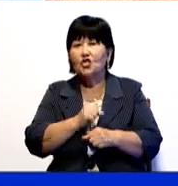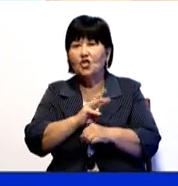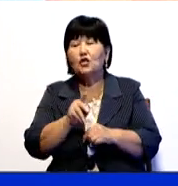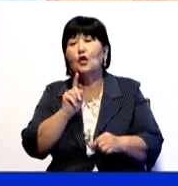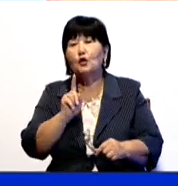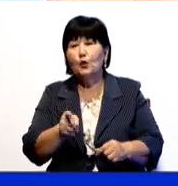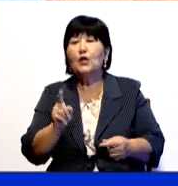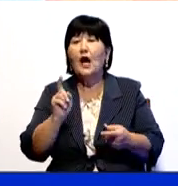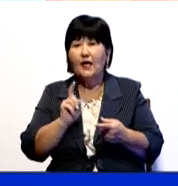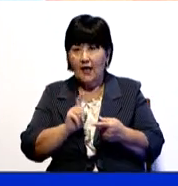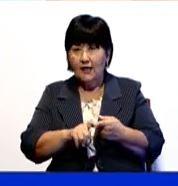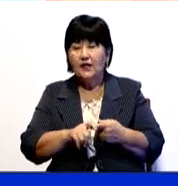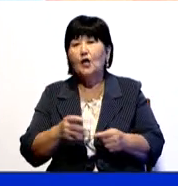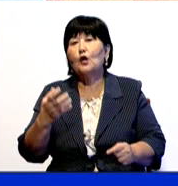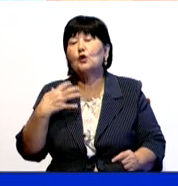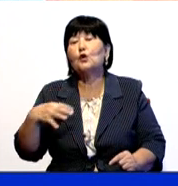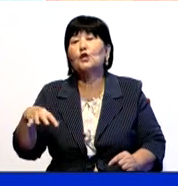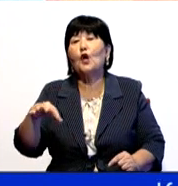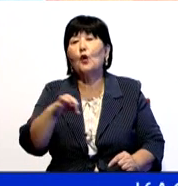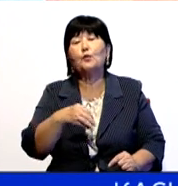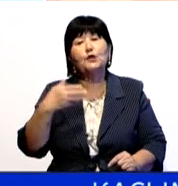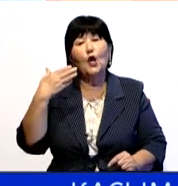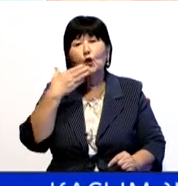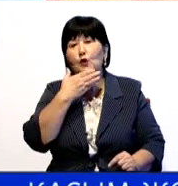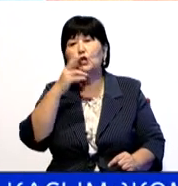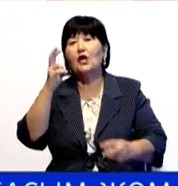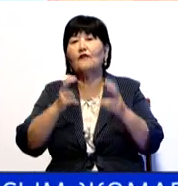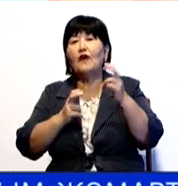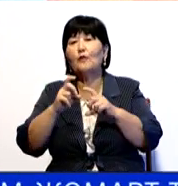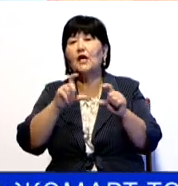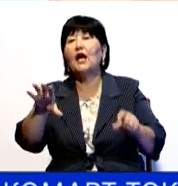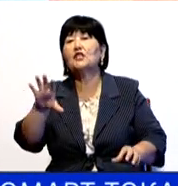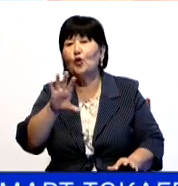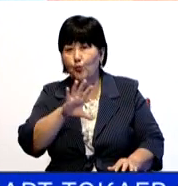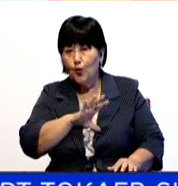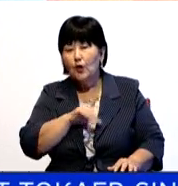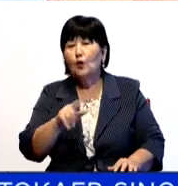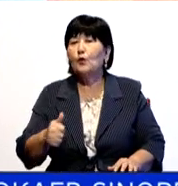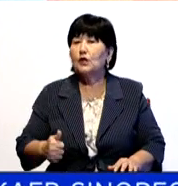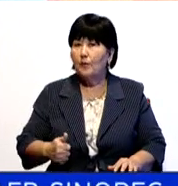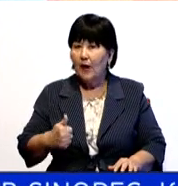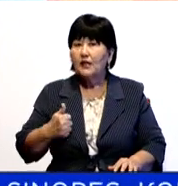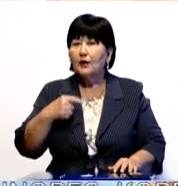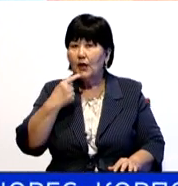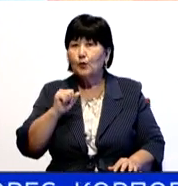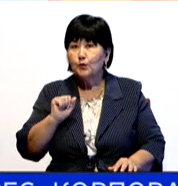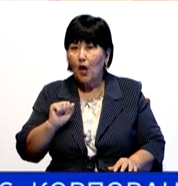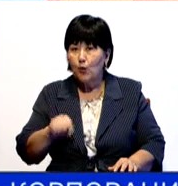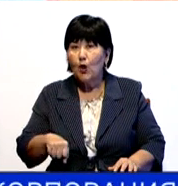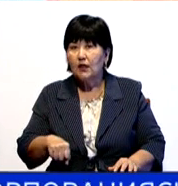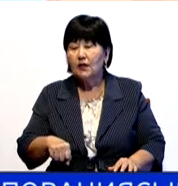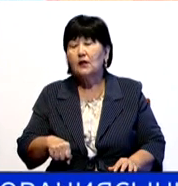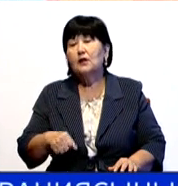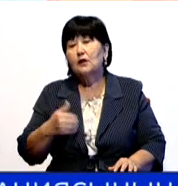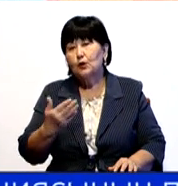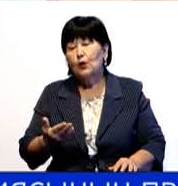соның арқасында Қызылорда облысы күріш фабрикасы болды, оны мақтанып айтуымызға болады.